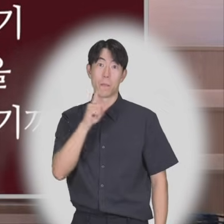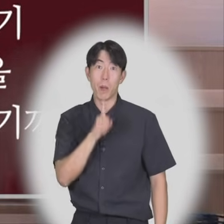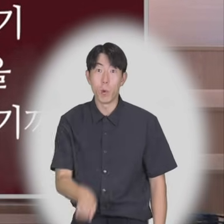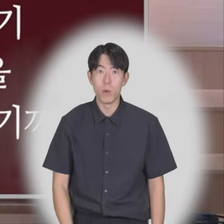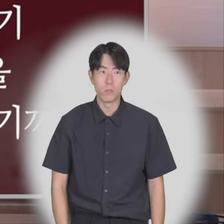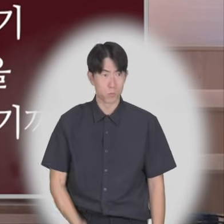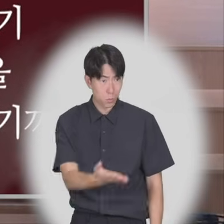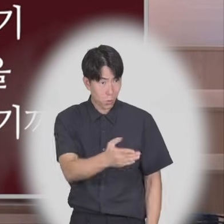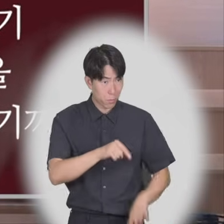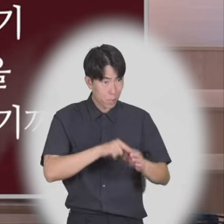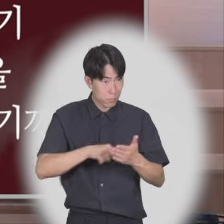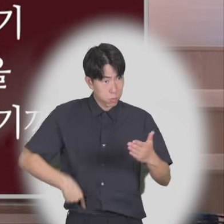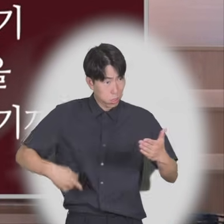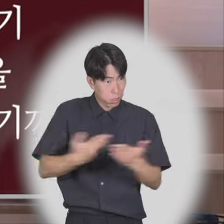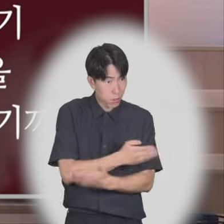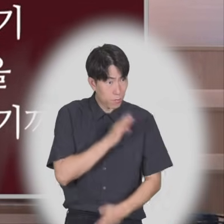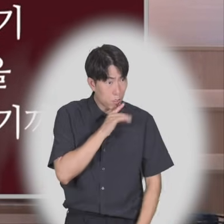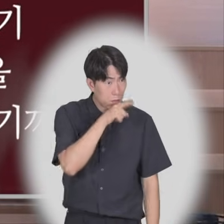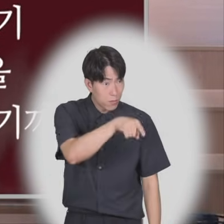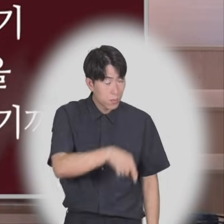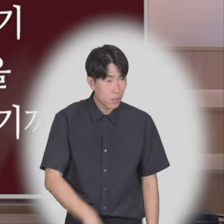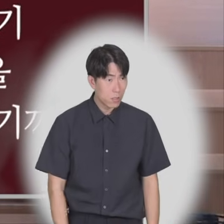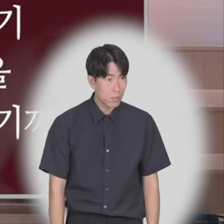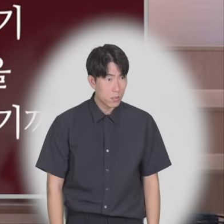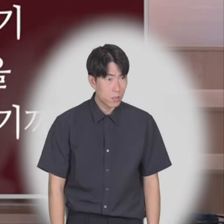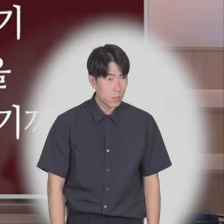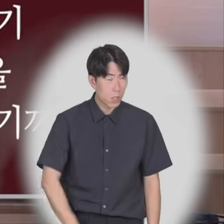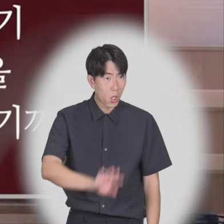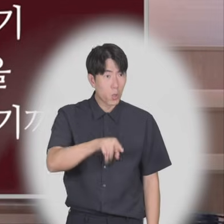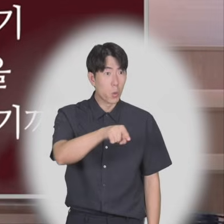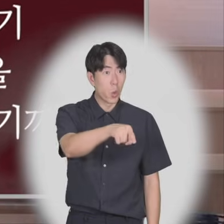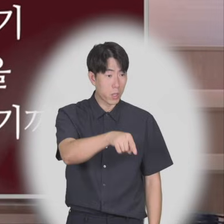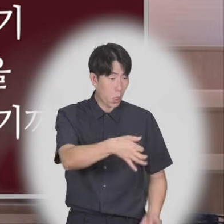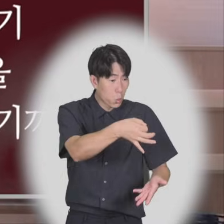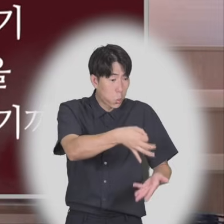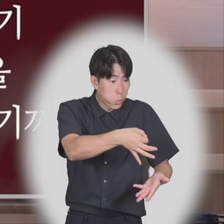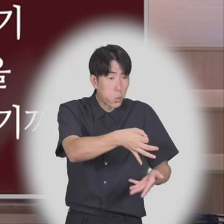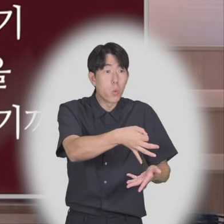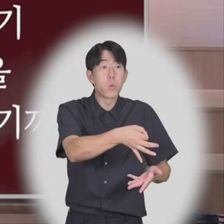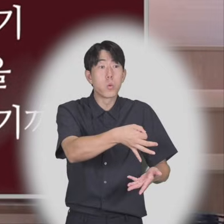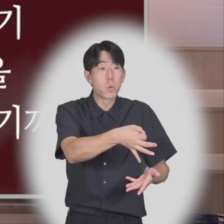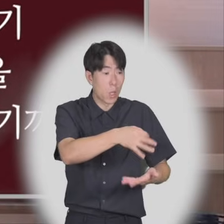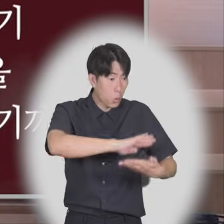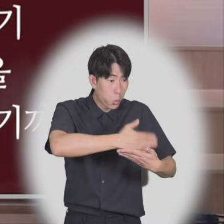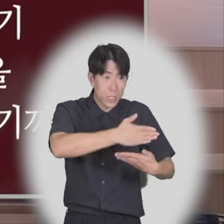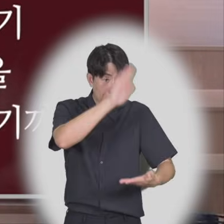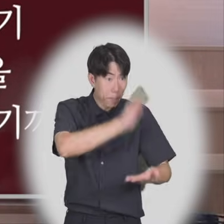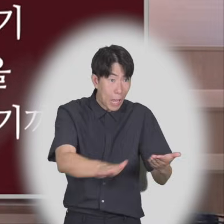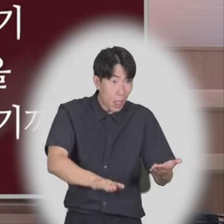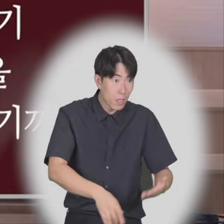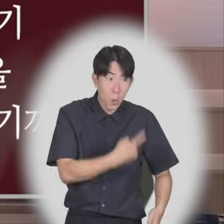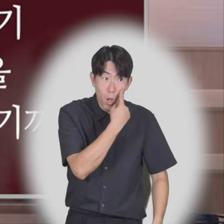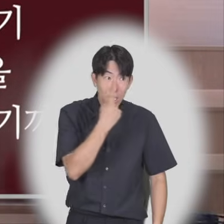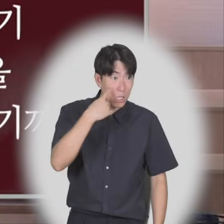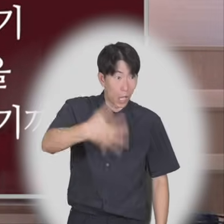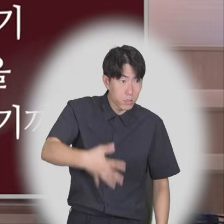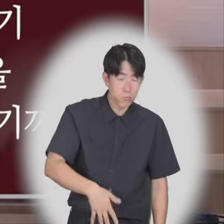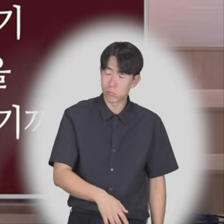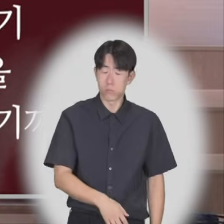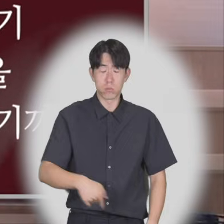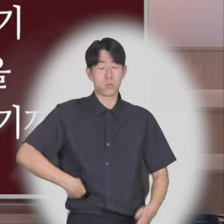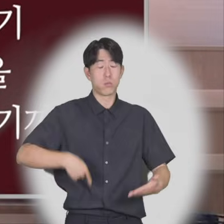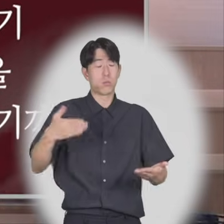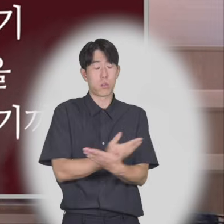회개했다고 하나 너희 전대 주머니를 회개하기 전까지 나는 너의 회개를 믿을 수 없다.